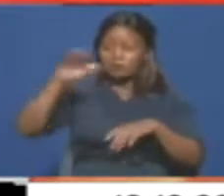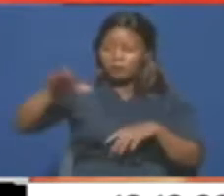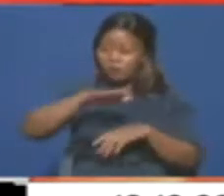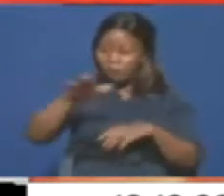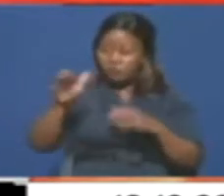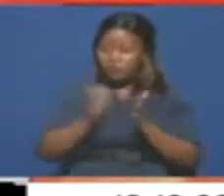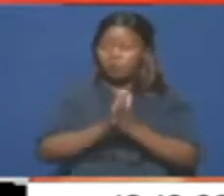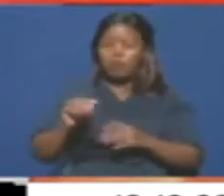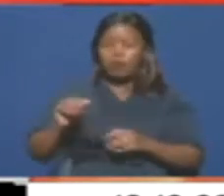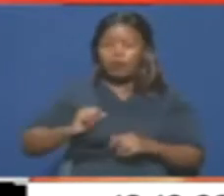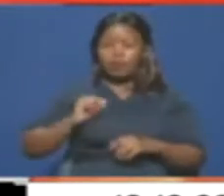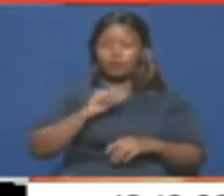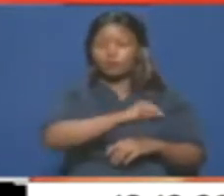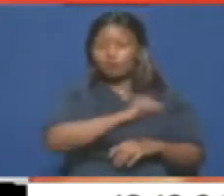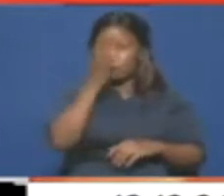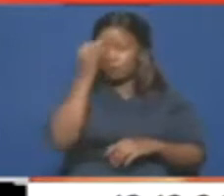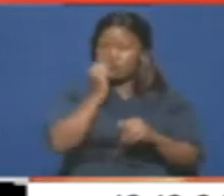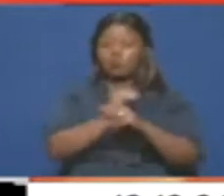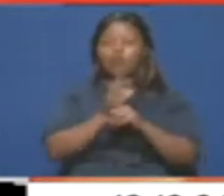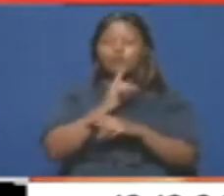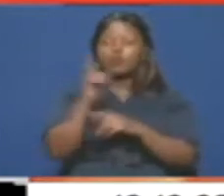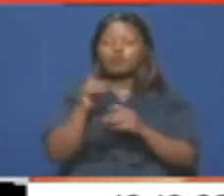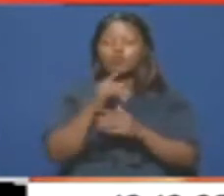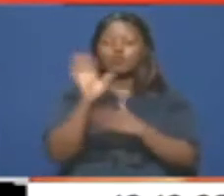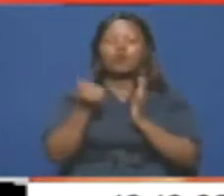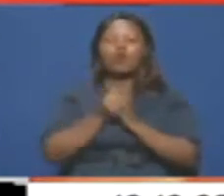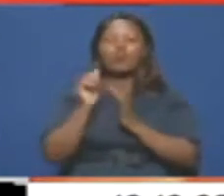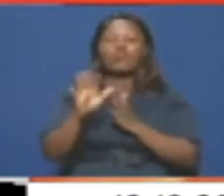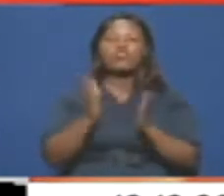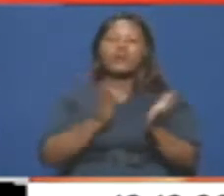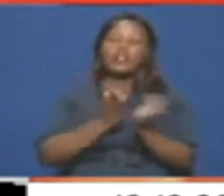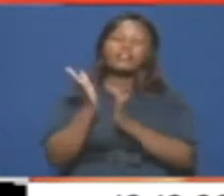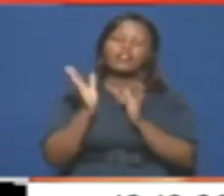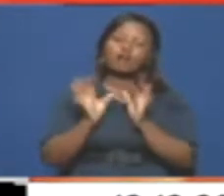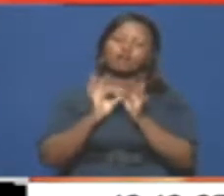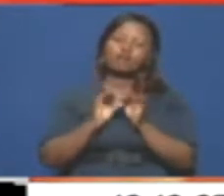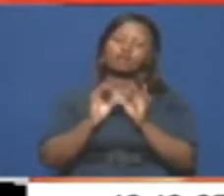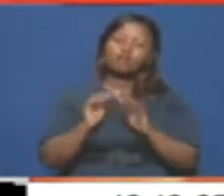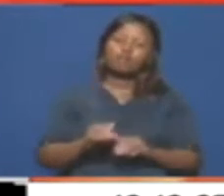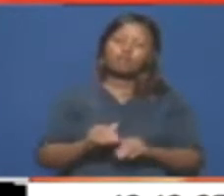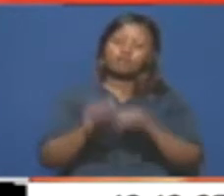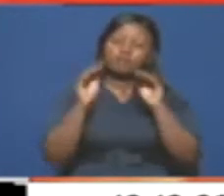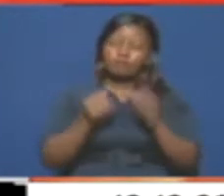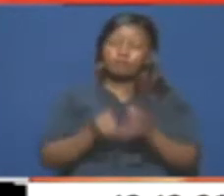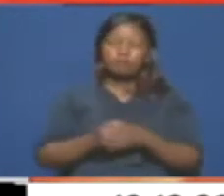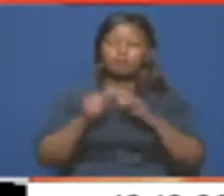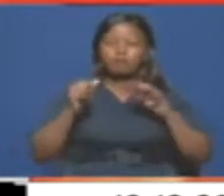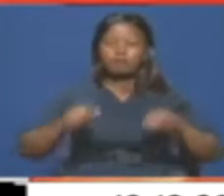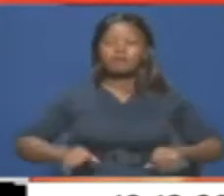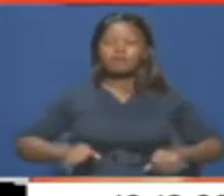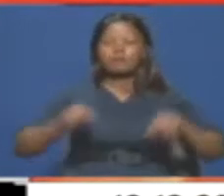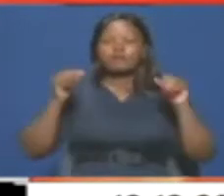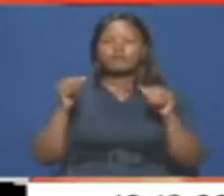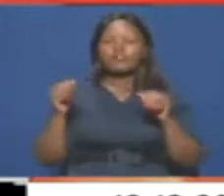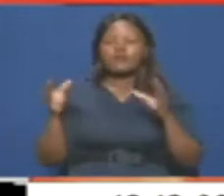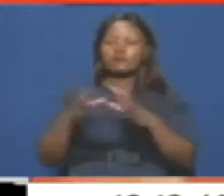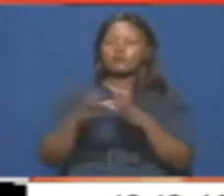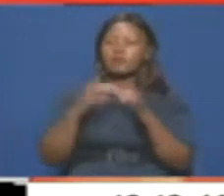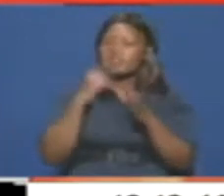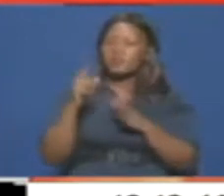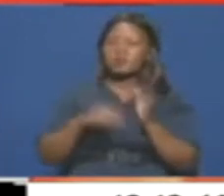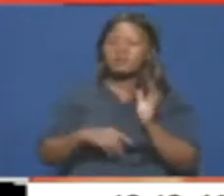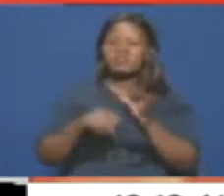kuhakikisha haki msingi zao zinalindwa. Kupitia mwenyekiti wao Ras Lojaron, kundi hilo linasema alipaswi